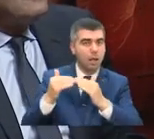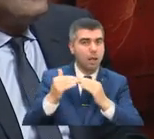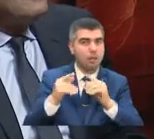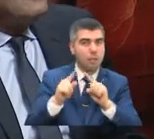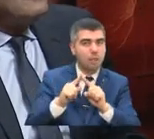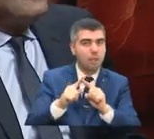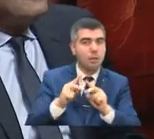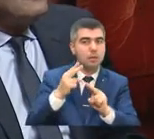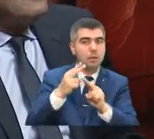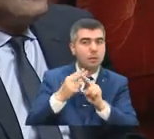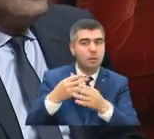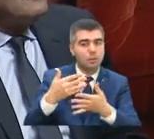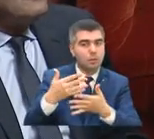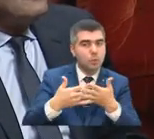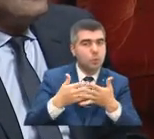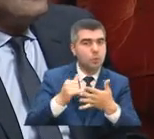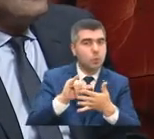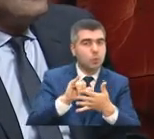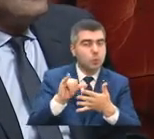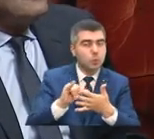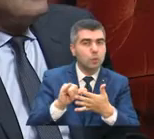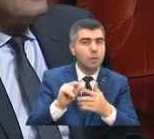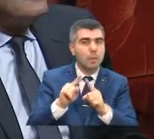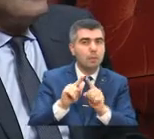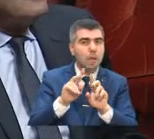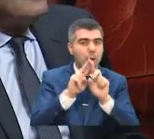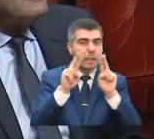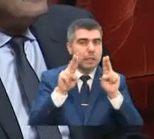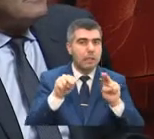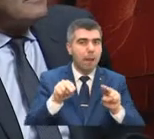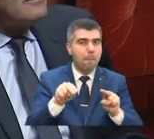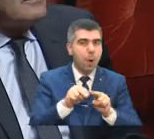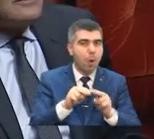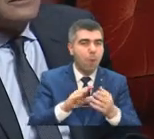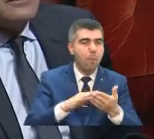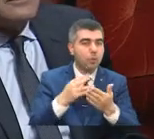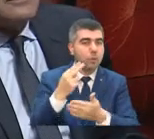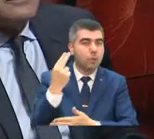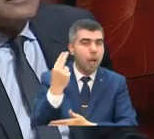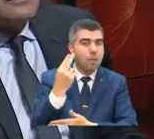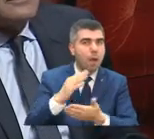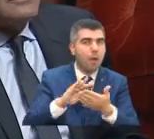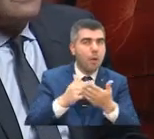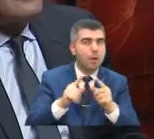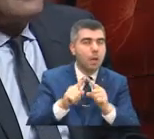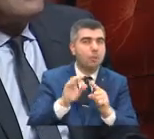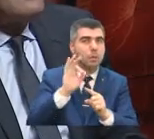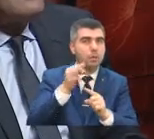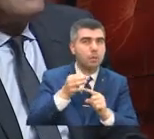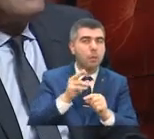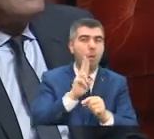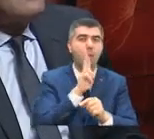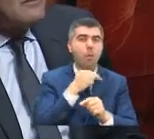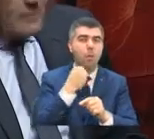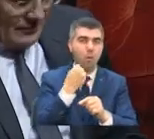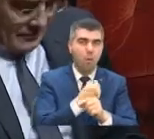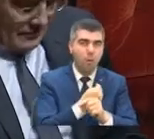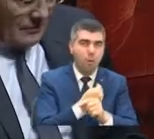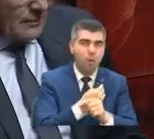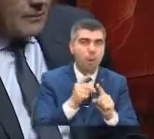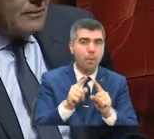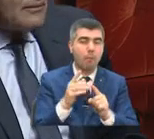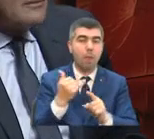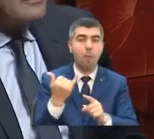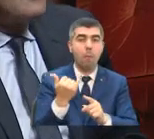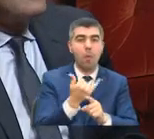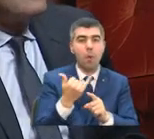الشروط المهنية والكفاءات العلمية المطلوبة، لذلك استقرت القناعة لدى الحكومة على ضرورة